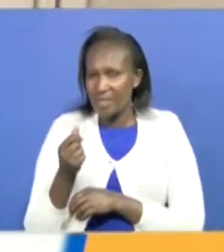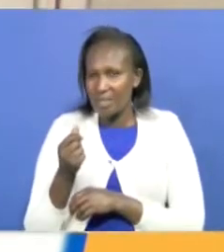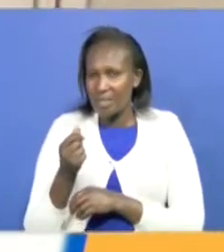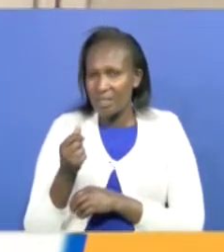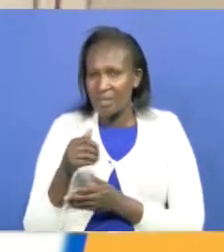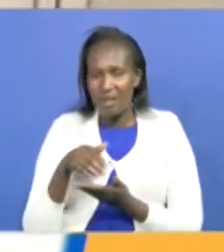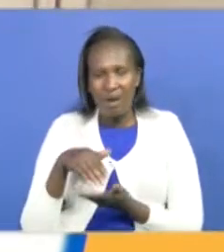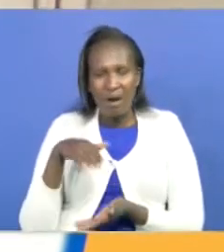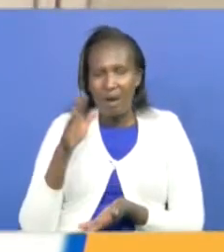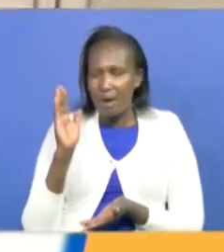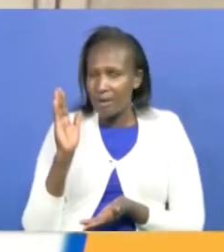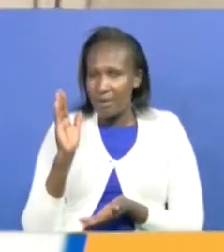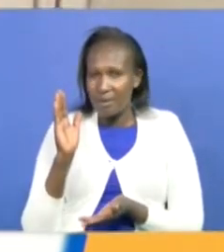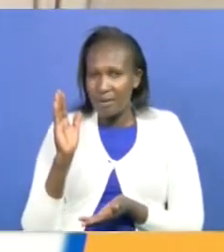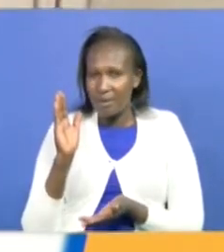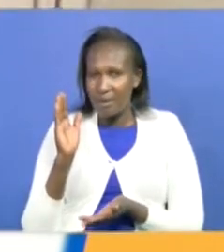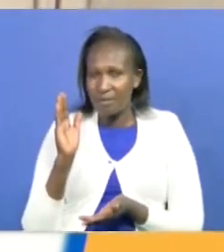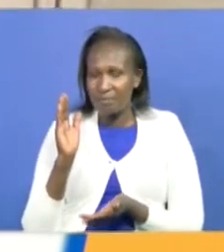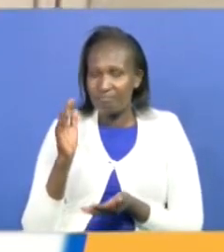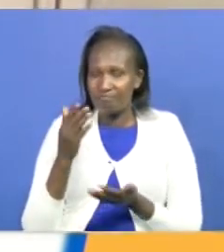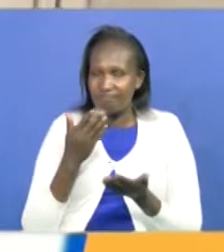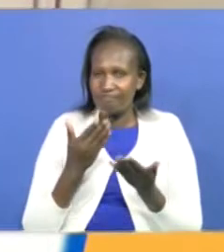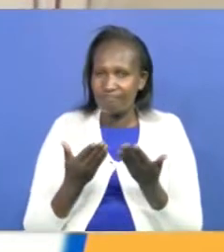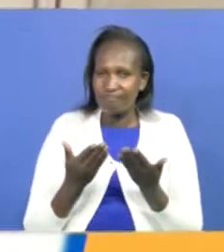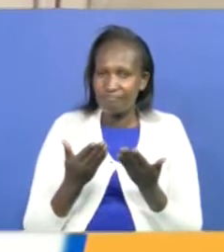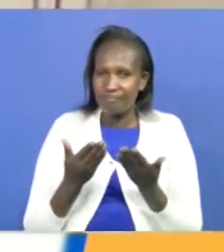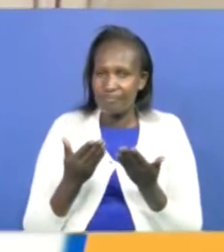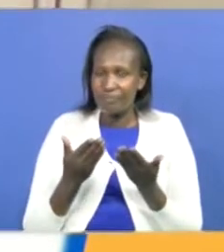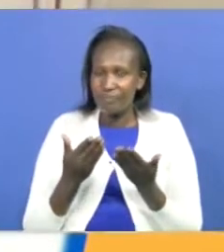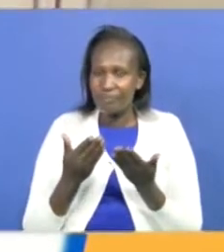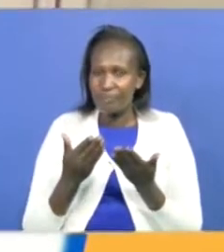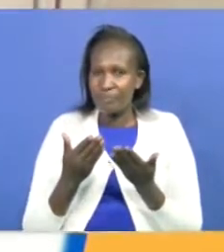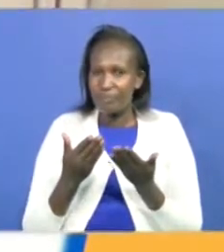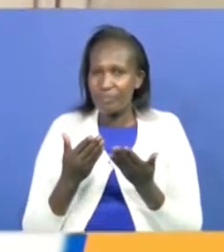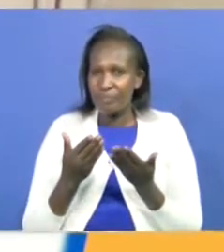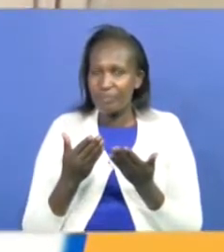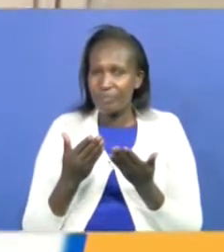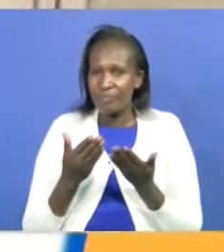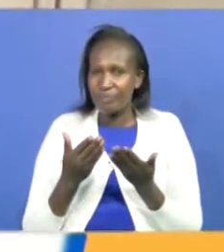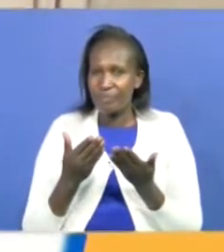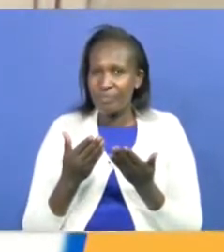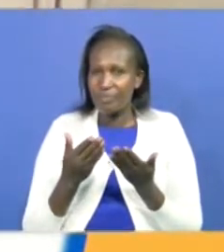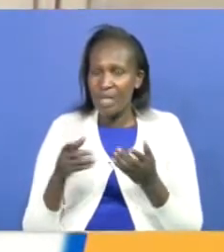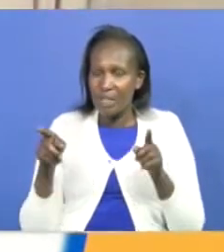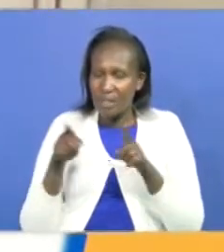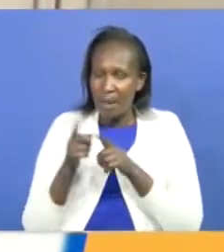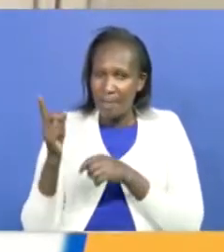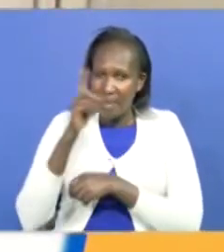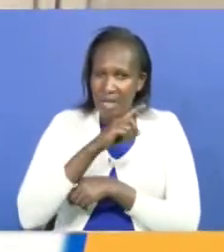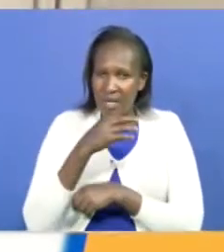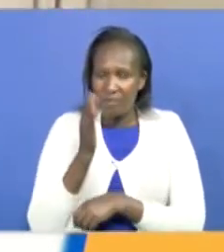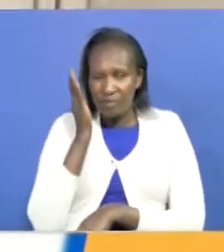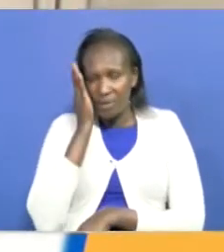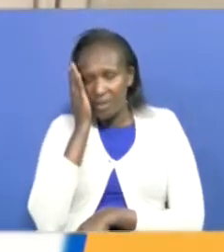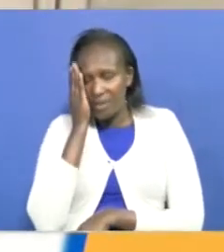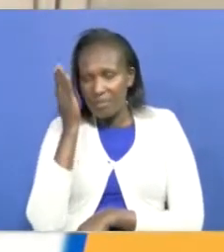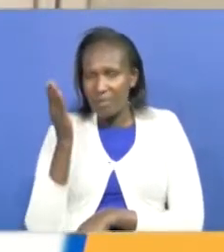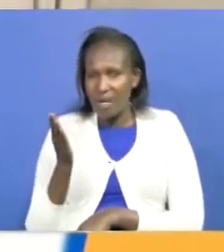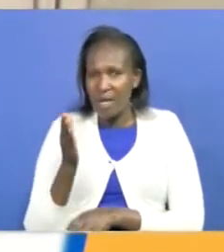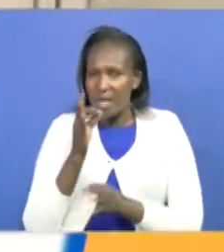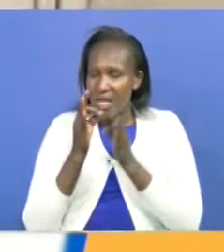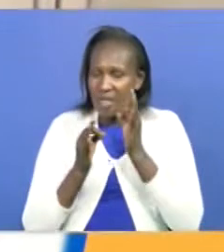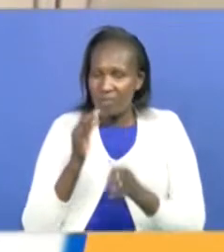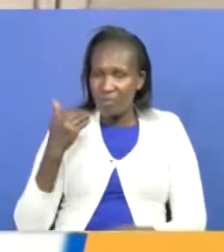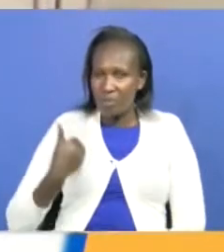juu sana, ni kama kitu milioni 10 sasa kutoka siku ile alilazwa hapa. Kama ni